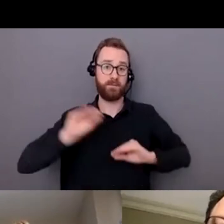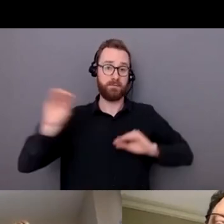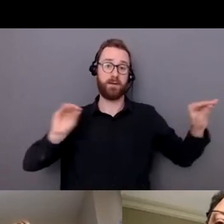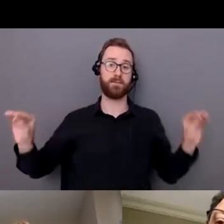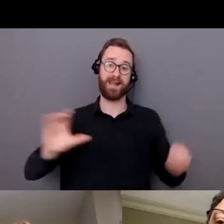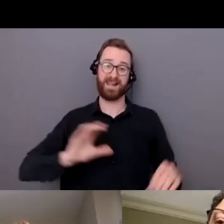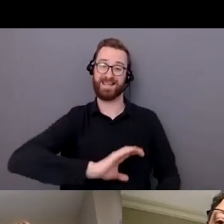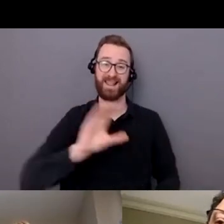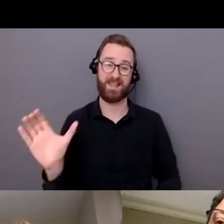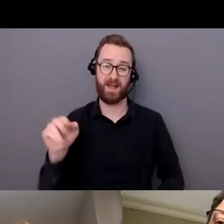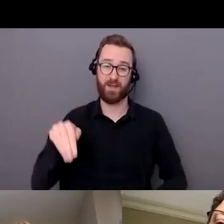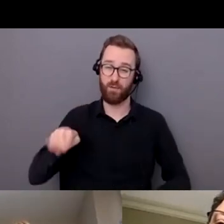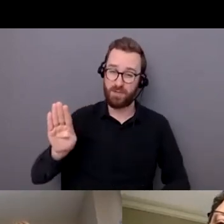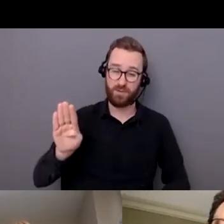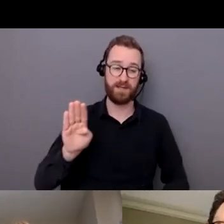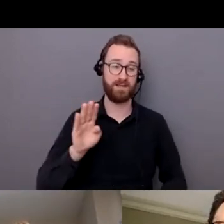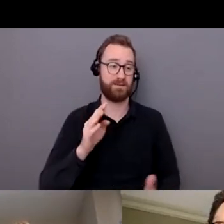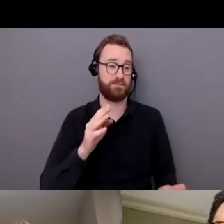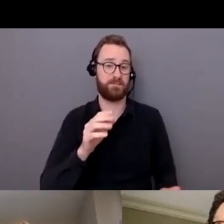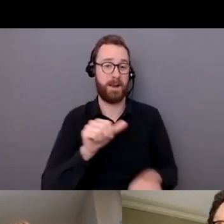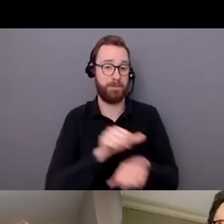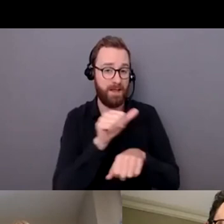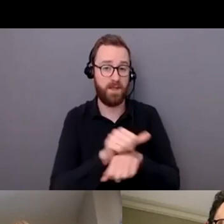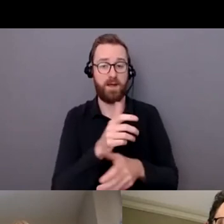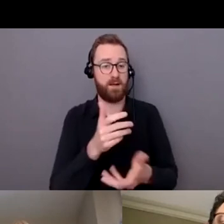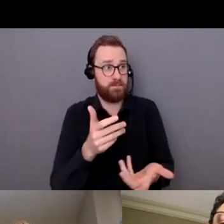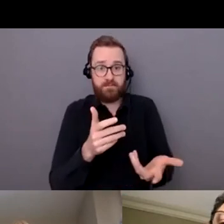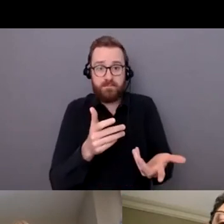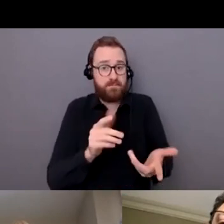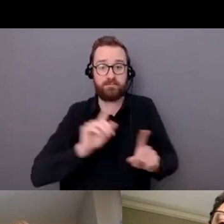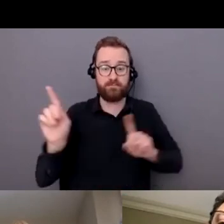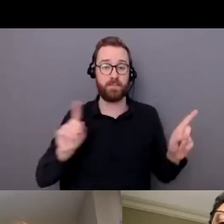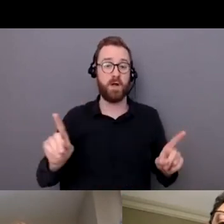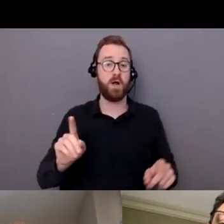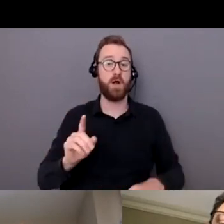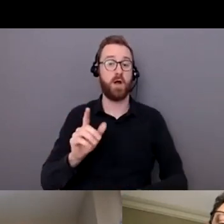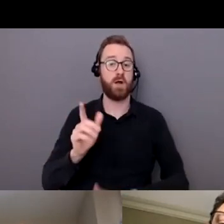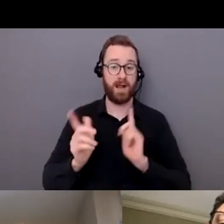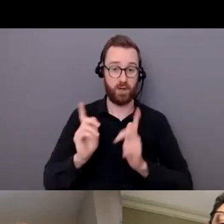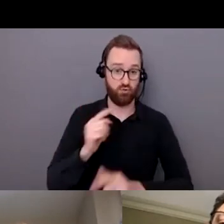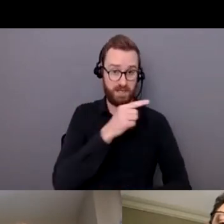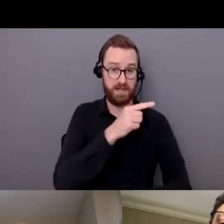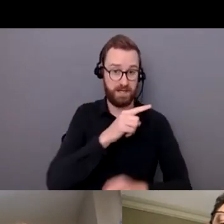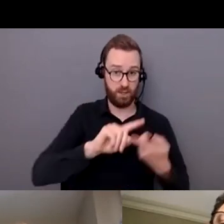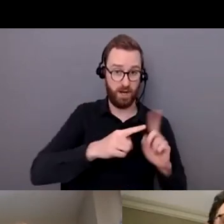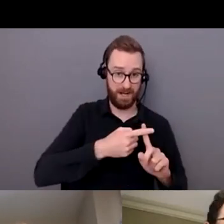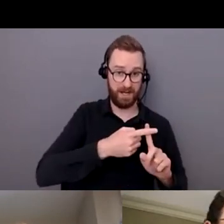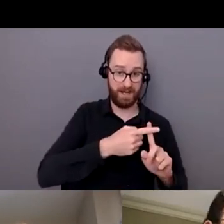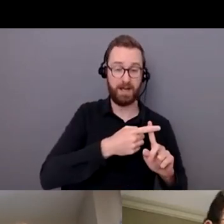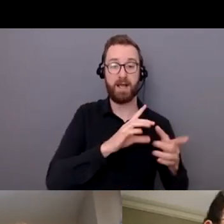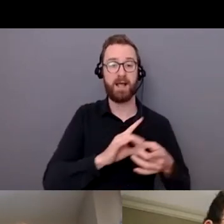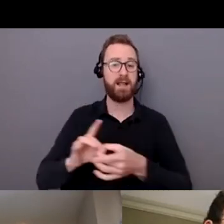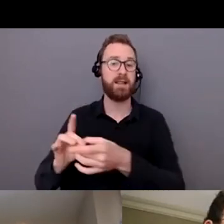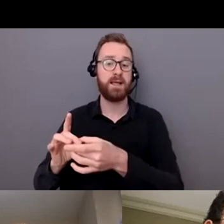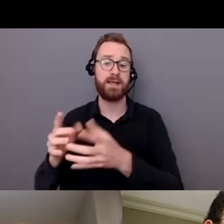ai au Nouveau-Brunswick, j'en ai en Alberta. Puis on a un de nos collègues de Calgary qui, lui, travaille pour notre collègue de chez Oticon